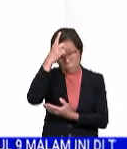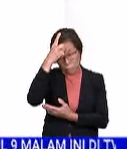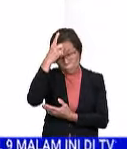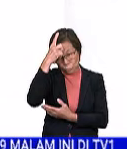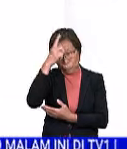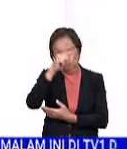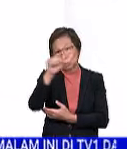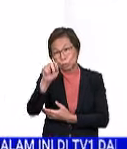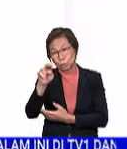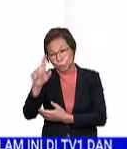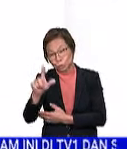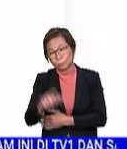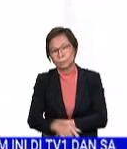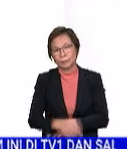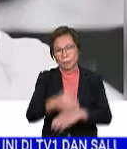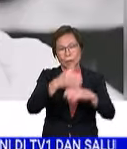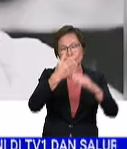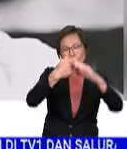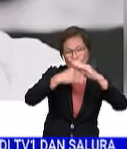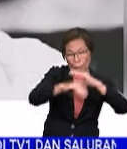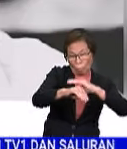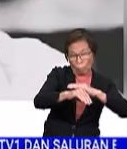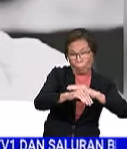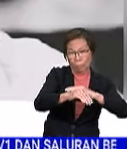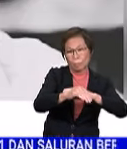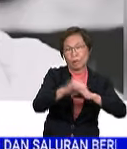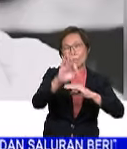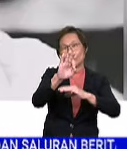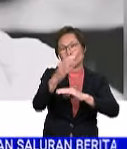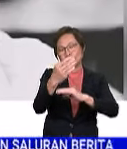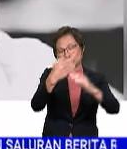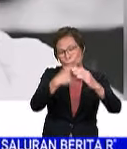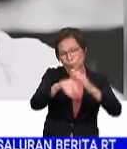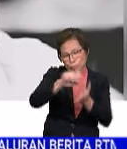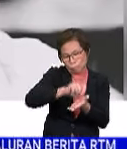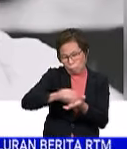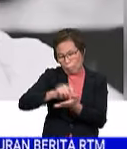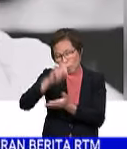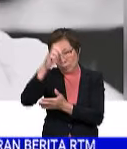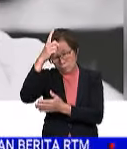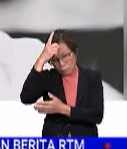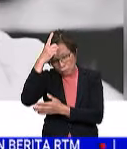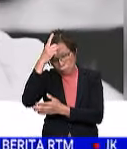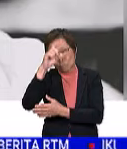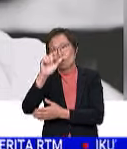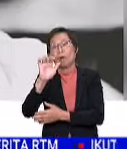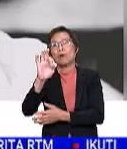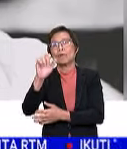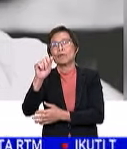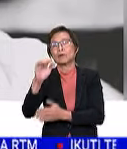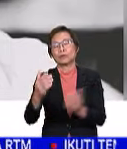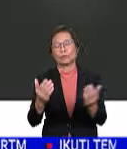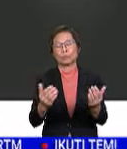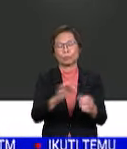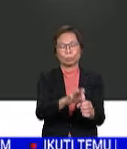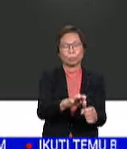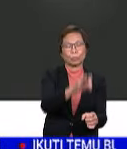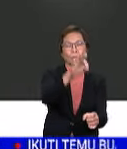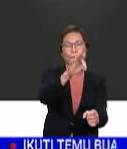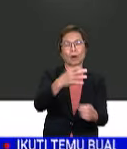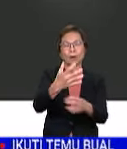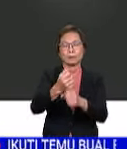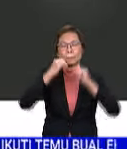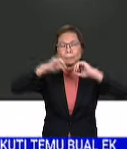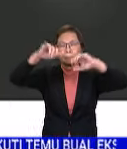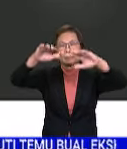Seri Zulkifles. Dalam hantaran yang dibuat melalui laman Facebooknya, Datuk Seri Ahmad Faizal menitipkan doa agar roh arwah